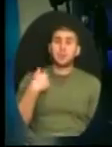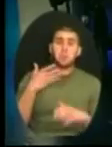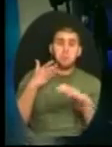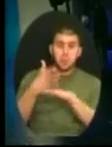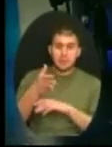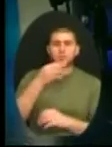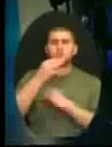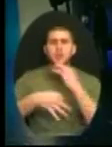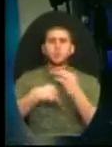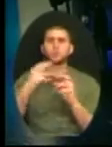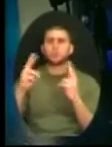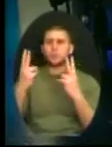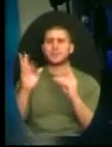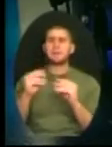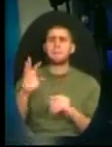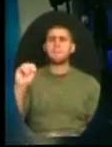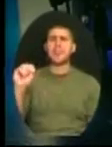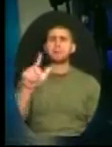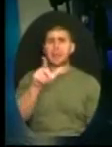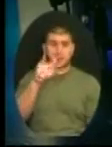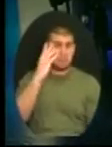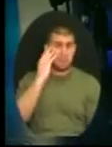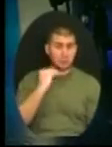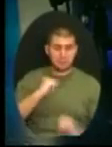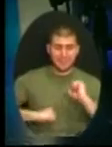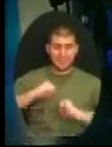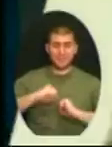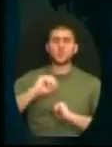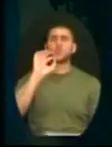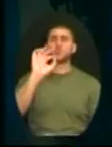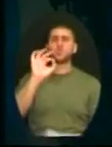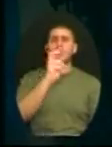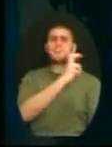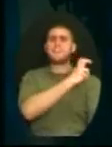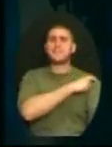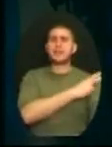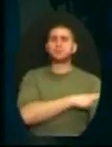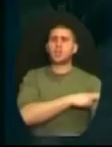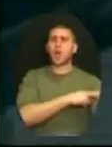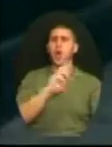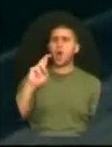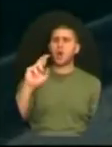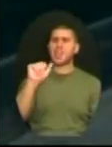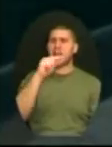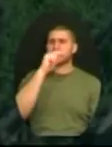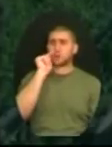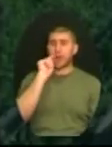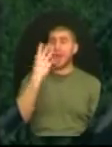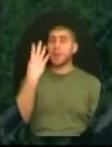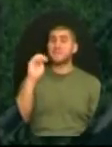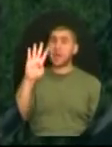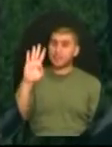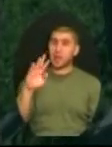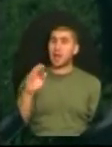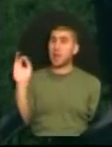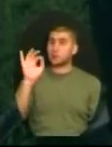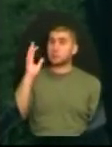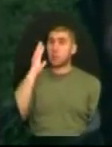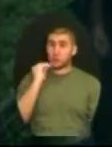אליכם, שאלנו שוב באמצעות מנחם לזר, האם אתה מרוצה מתפקודו של המפכ"ל רוני אלשיך? 44%